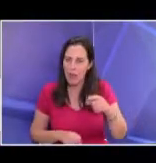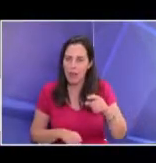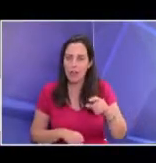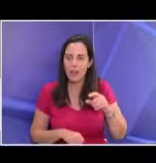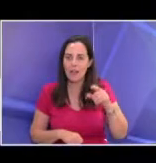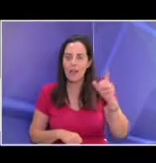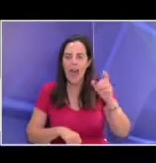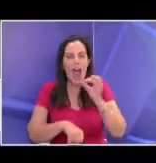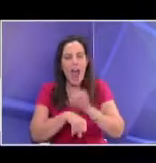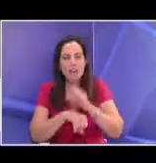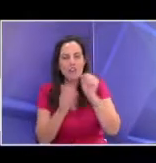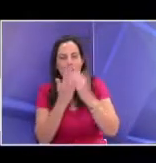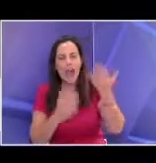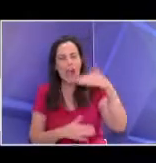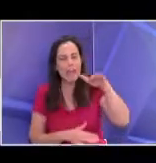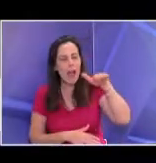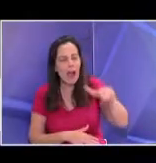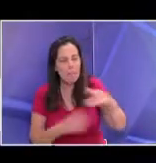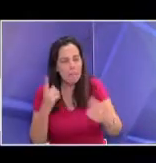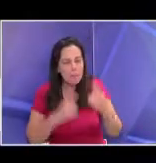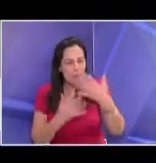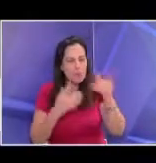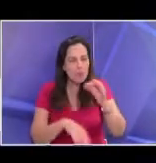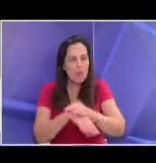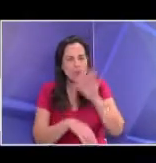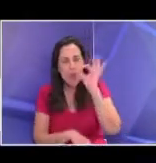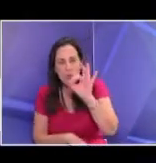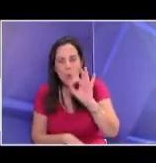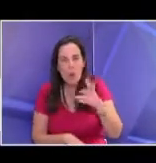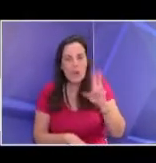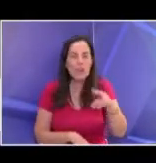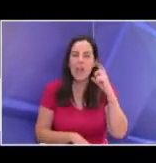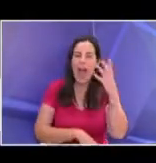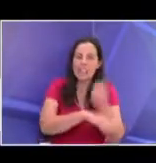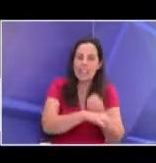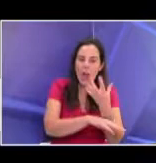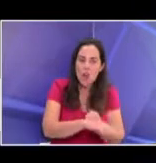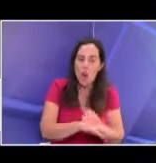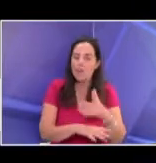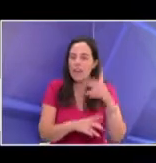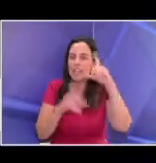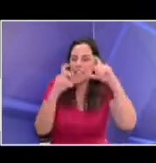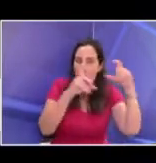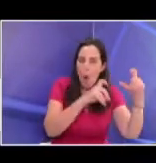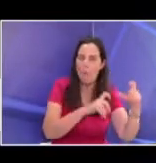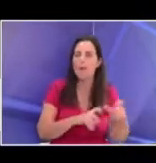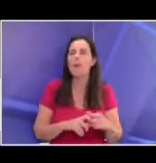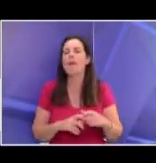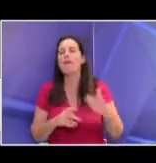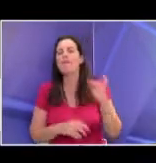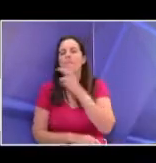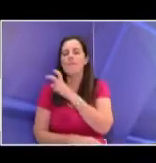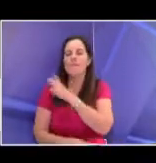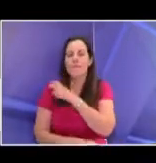של חשוגי היה בתוך, ופתאום מסתבר שזה לא השעון, ואולי יש האזנות, ואולי יש צילומים, וכפיל שלא